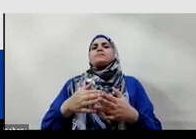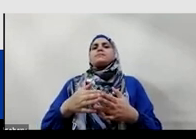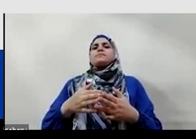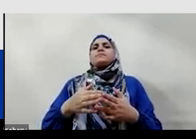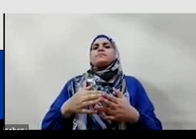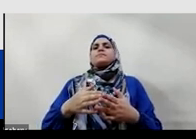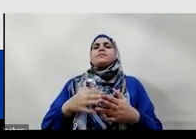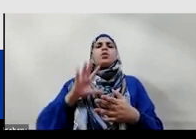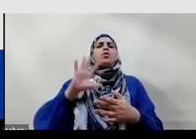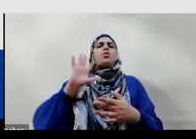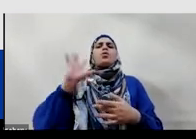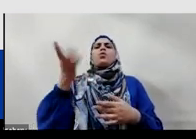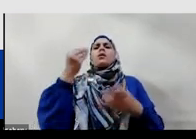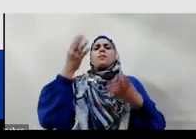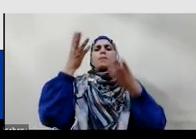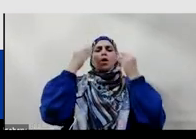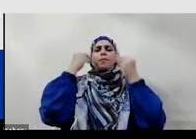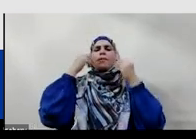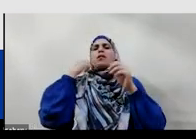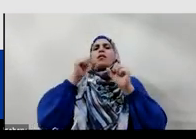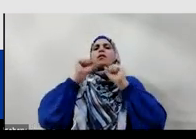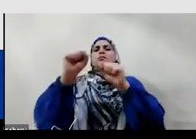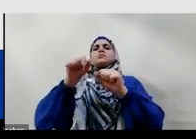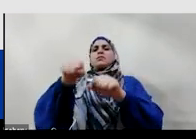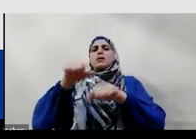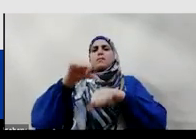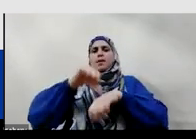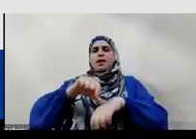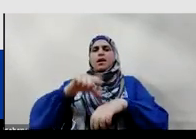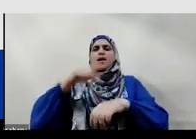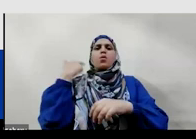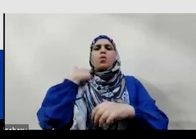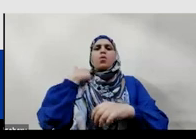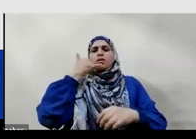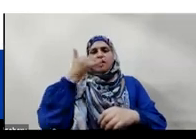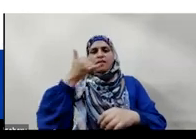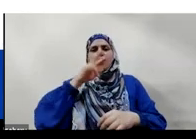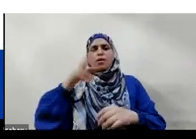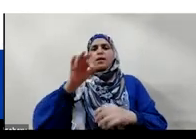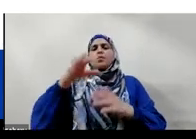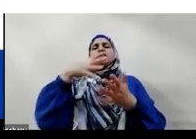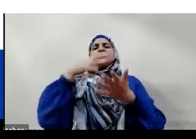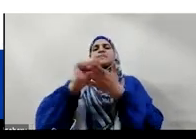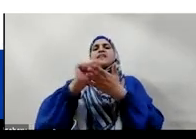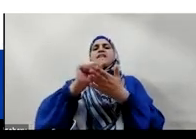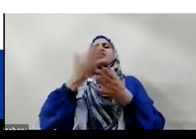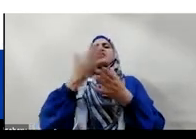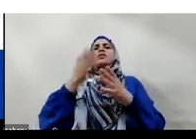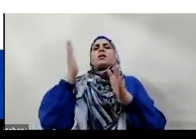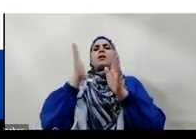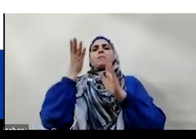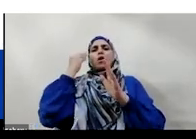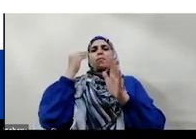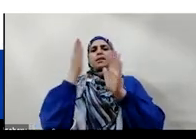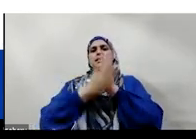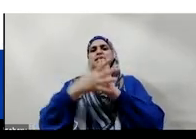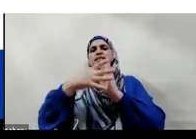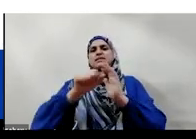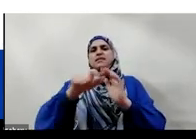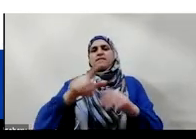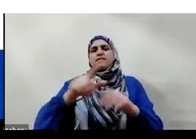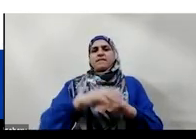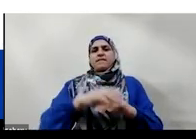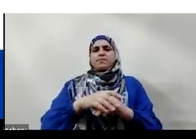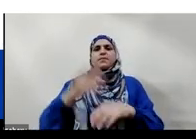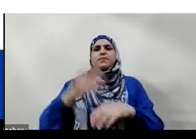وكل المعلومات الاتصال الخاصة بالجهة دي، وبدوس سيف عشان المعلومات دي تبقى يعني تتسيف. وبقدر اجان